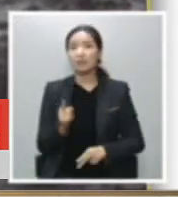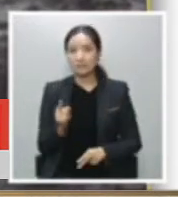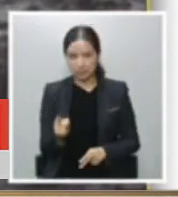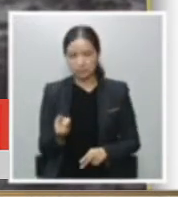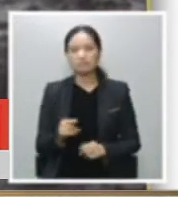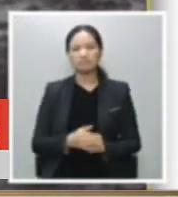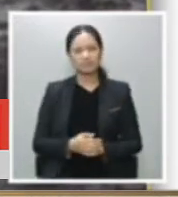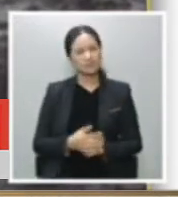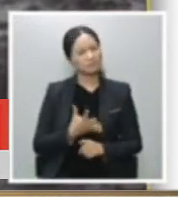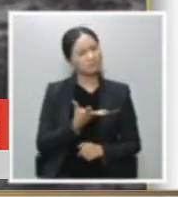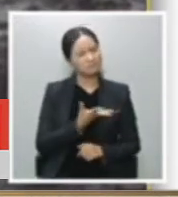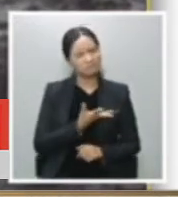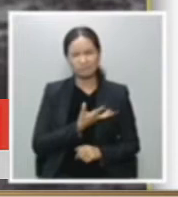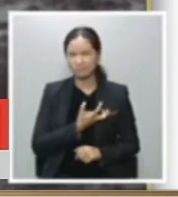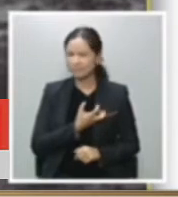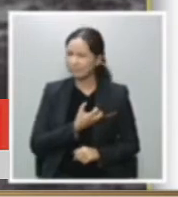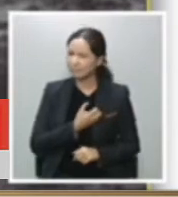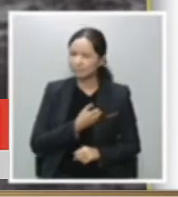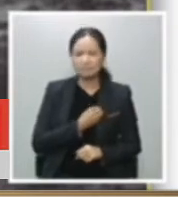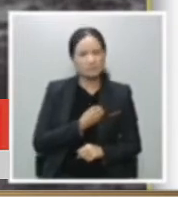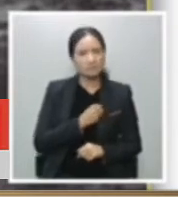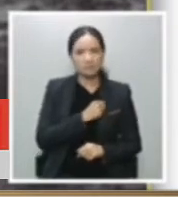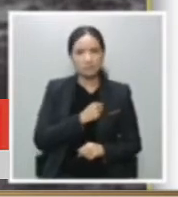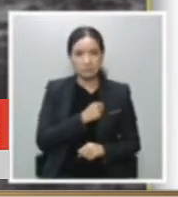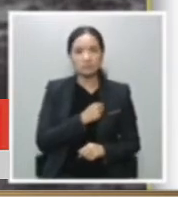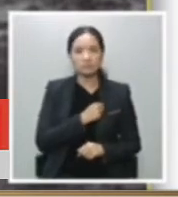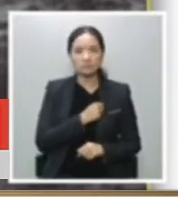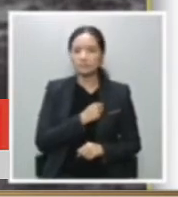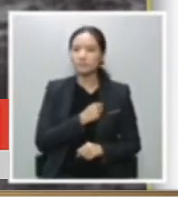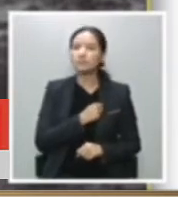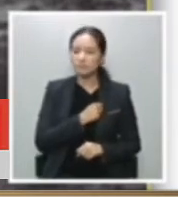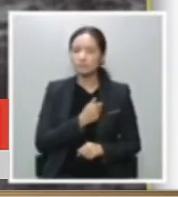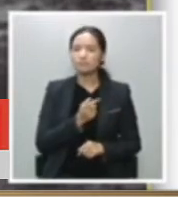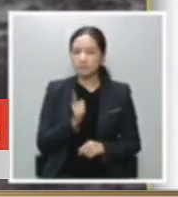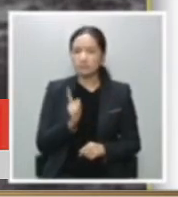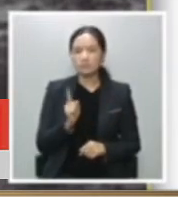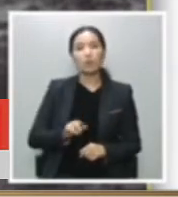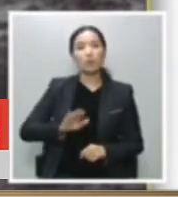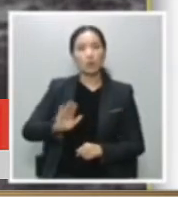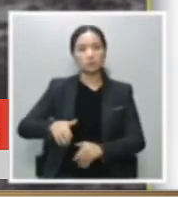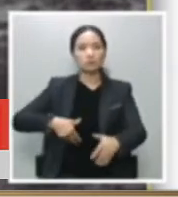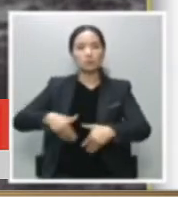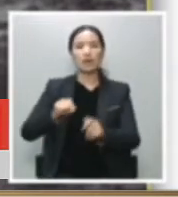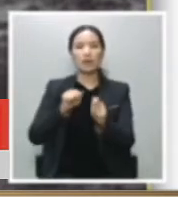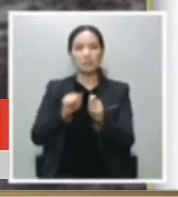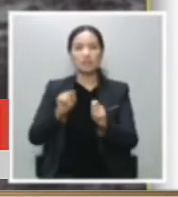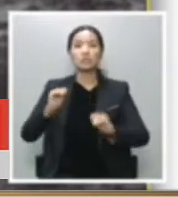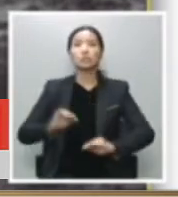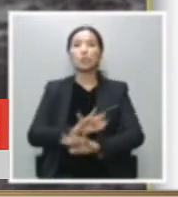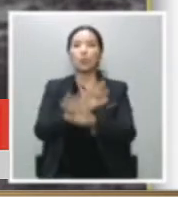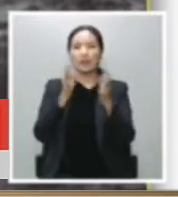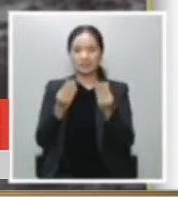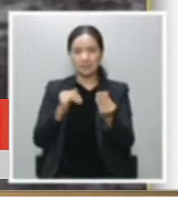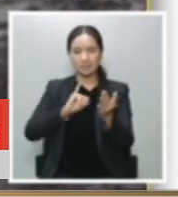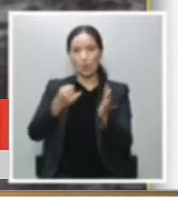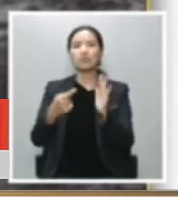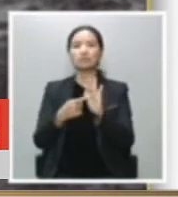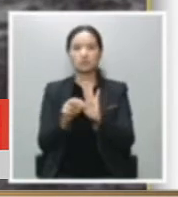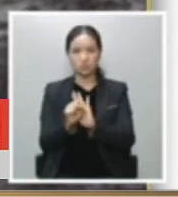นความเจ็บช้ำบอบช้ำเหลือที่จะช้ำของคนอำเภอสว่างแดนดินจังหวัดสกลน